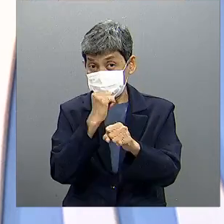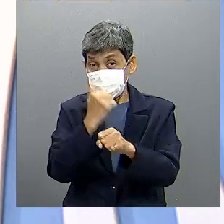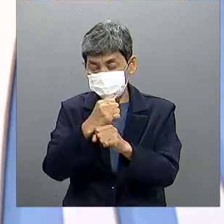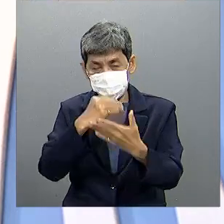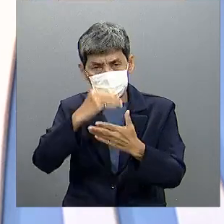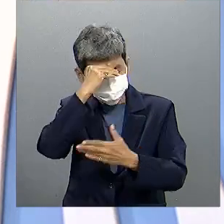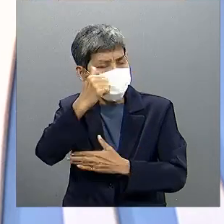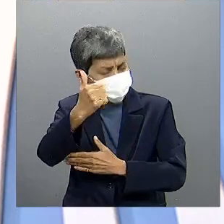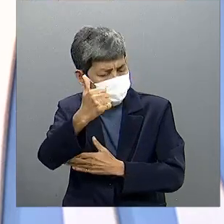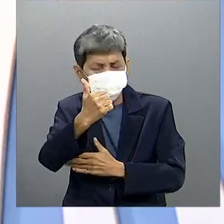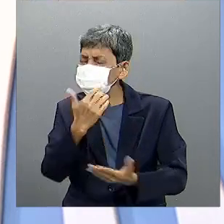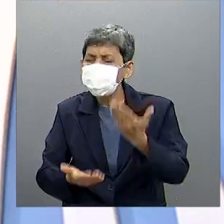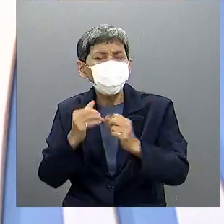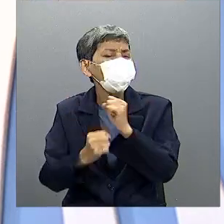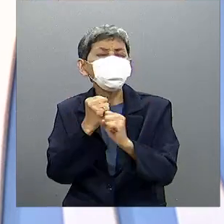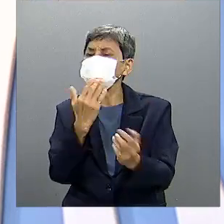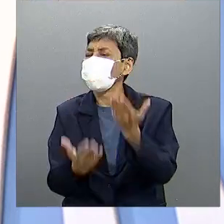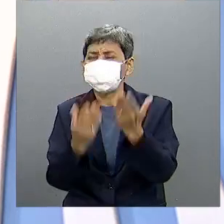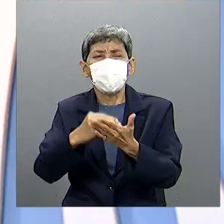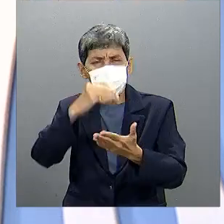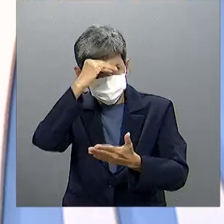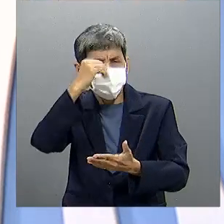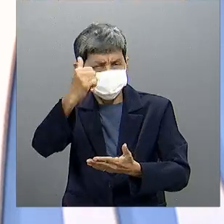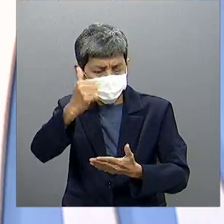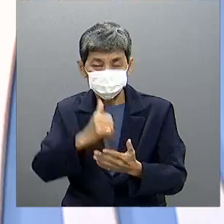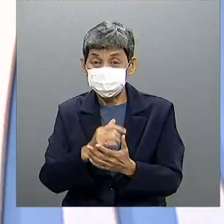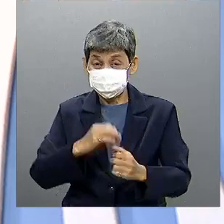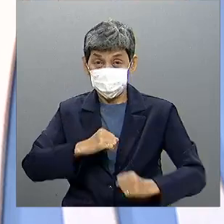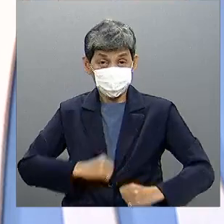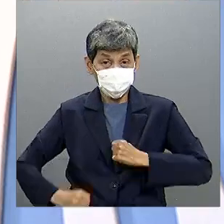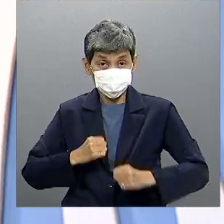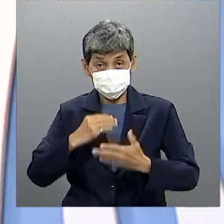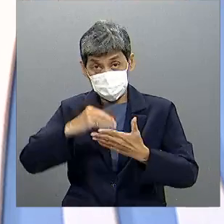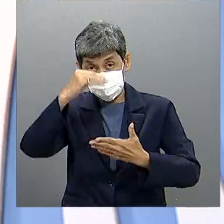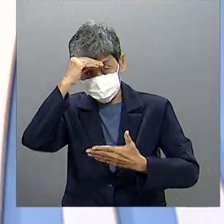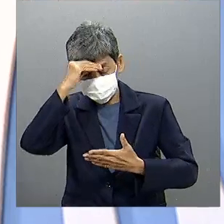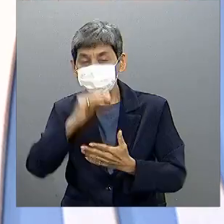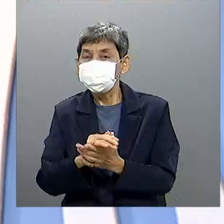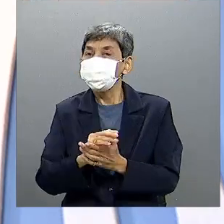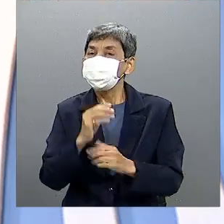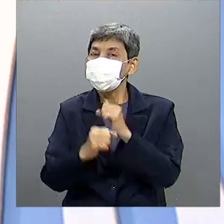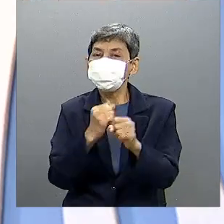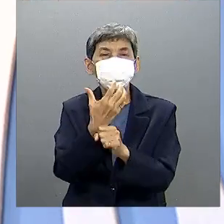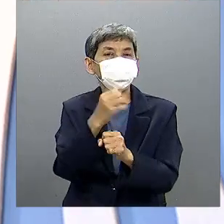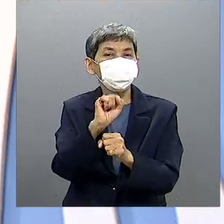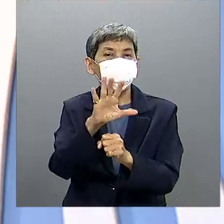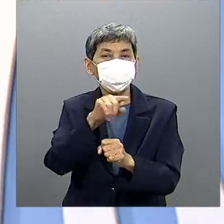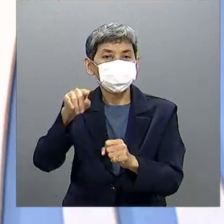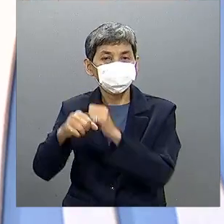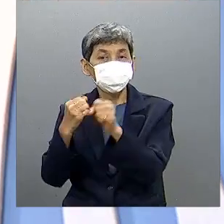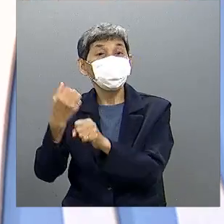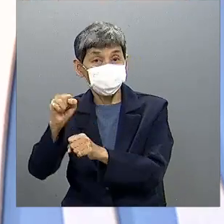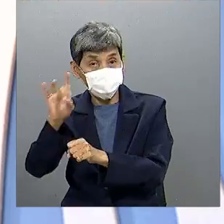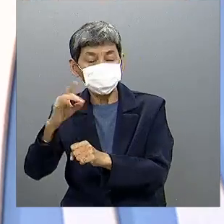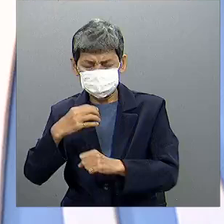ไม่ว่าคุณจะอายุเท่าไหร่ก็แล้วแต่โดยเฉพาะน้องๆมัธยมนะคะวัยระหว่างนี้เลย 15-18 ปีที่พวกเขาเองก็ต้องการพื้น